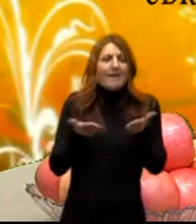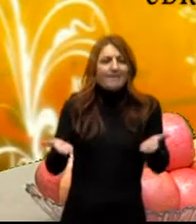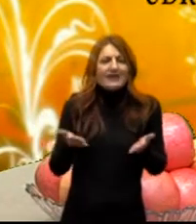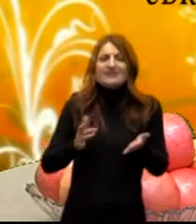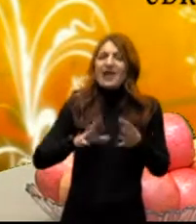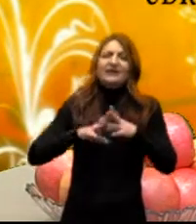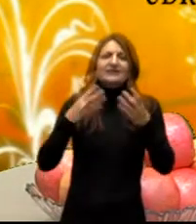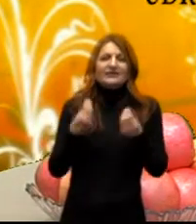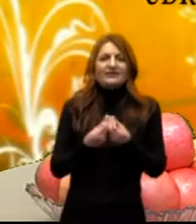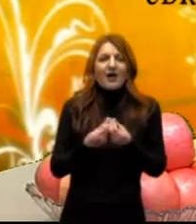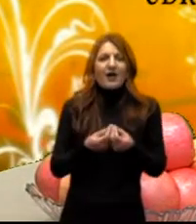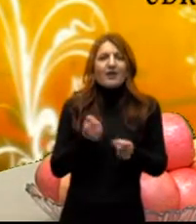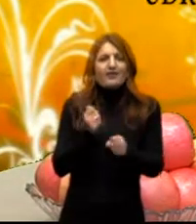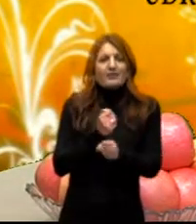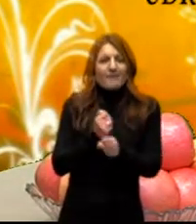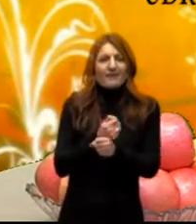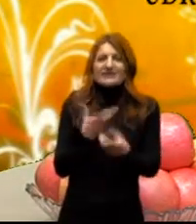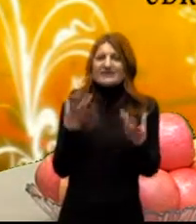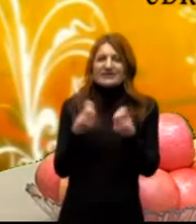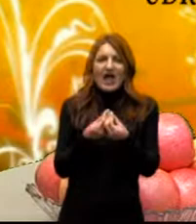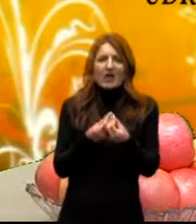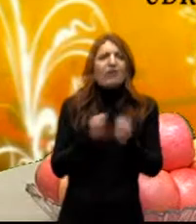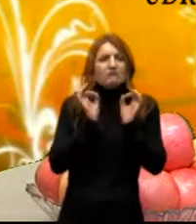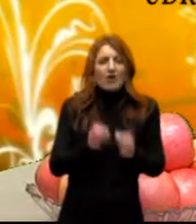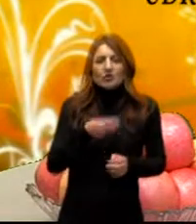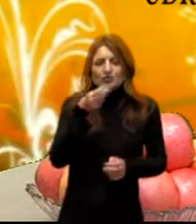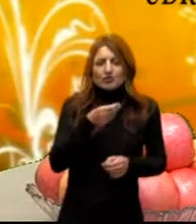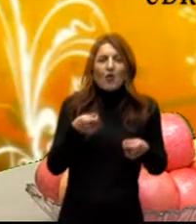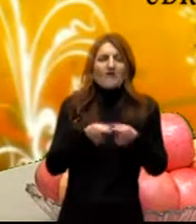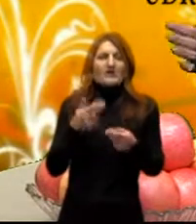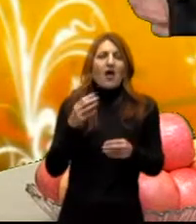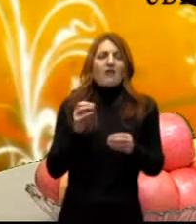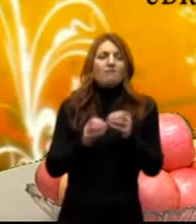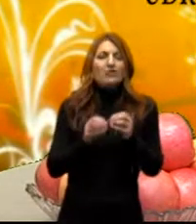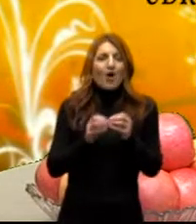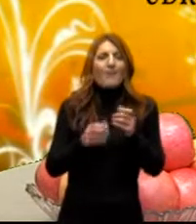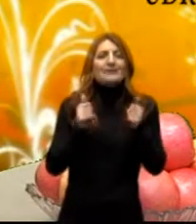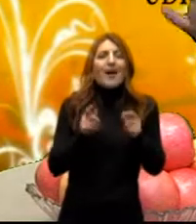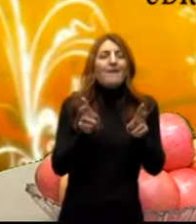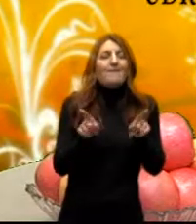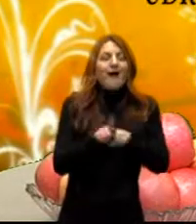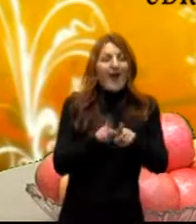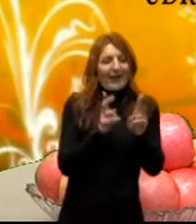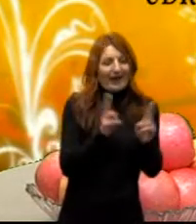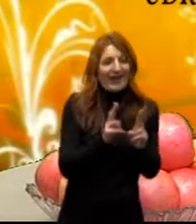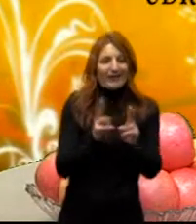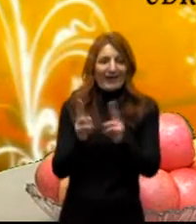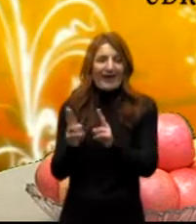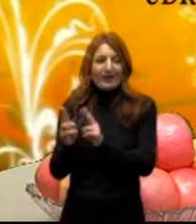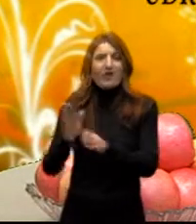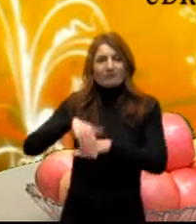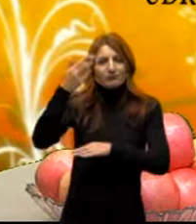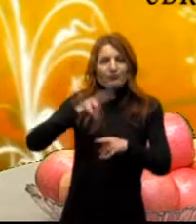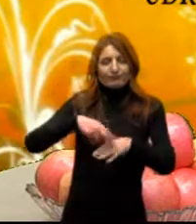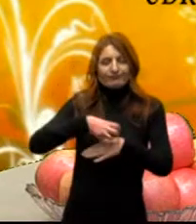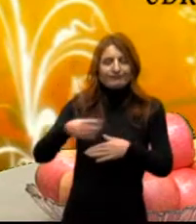svim gošćama sam odlučila imati jednu cijelu emisiju posvećenu baš problemu koji mi danas samo malo dajemo u eter. Evo, hvala